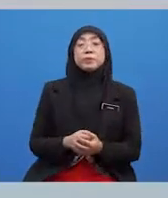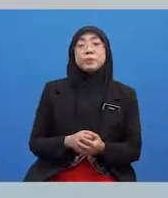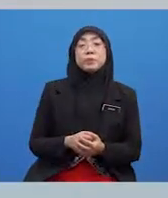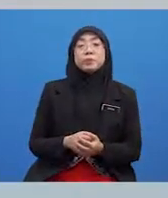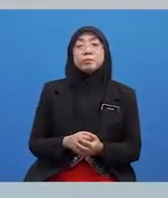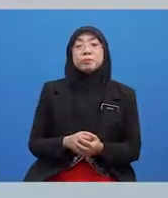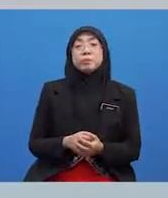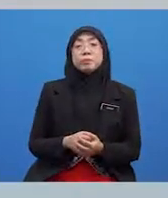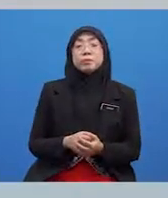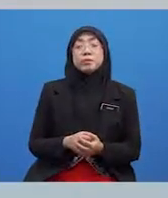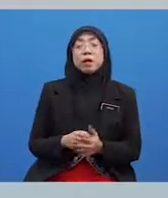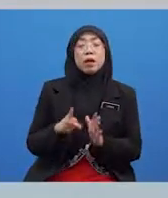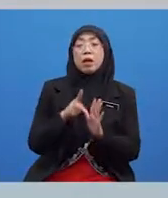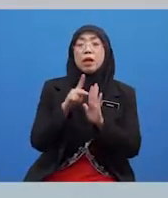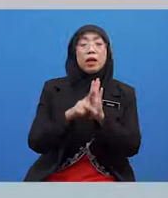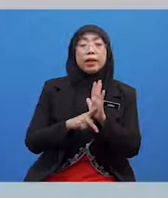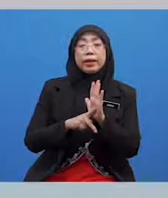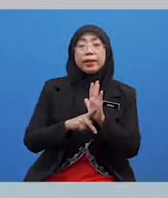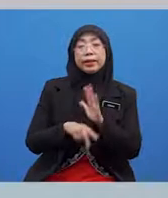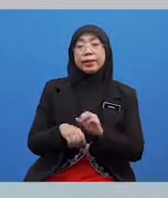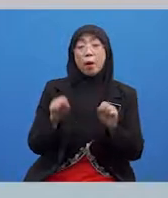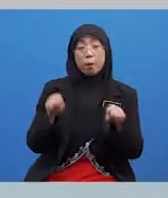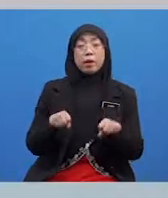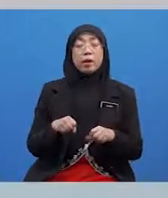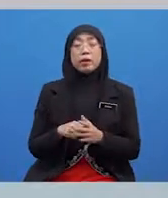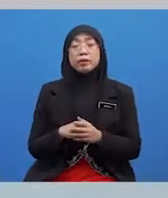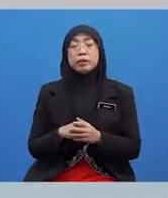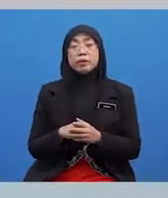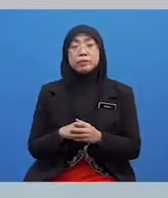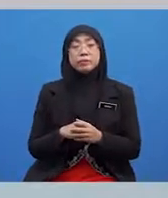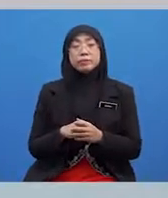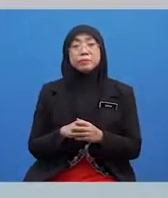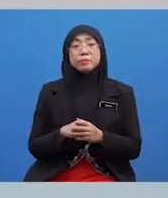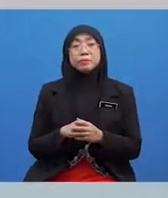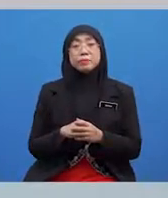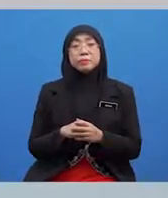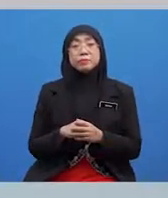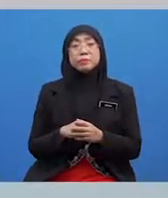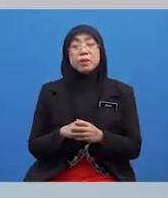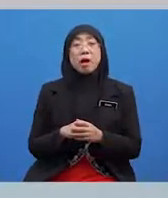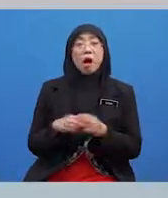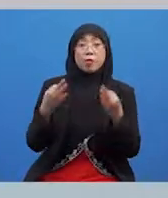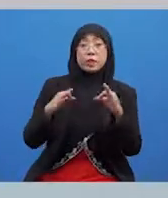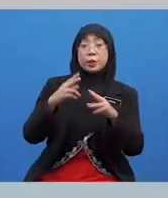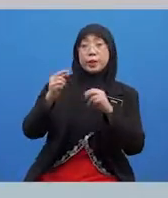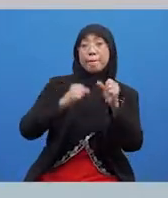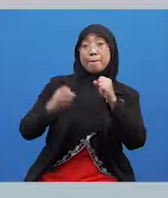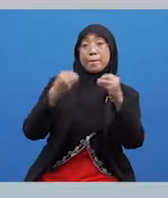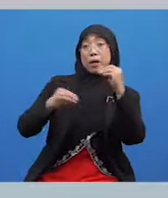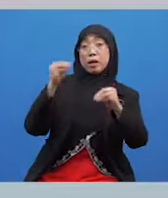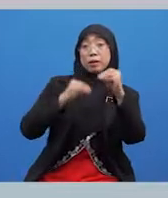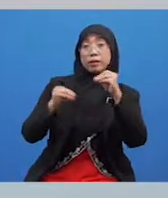terkandung dalam pergerakan motor. Terdapat empat ciri pergerakan, iaitu yang pertama,